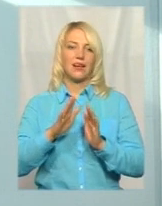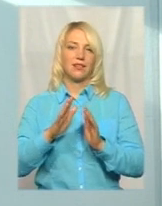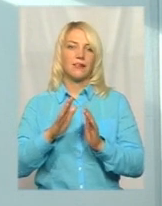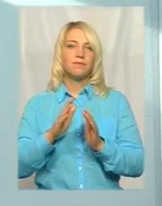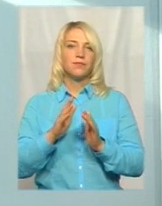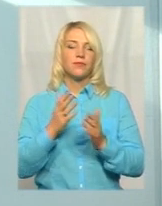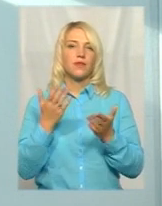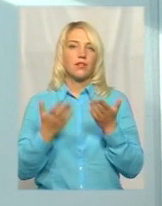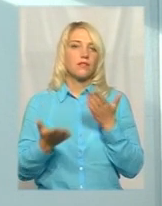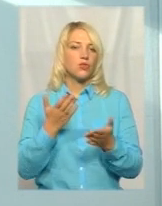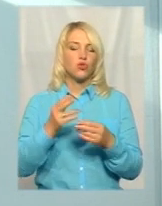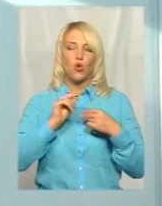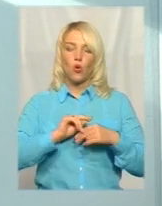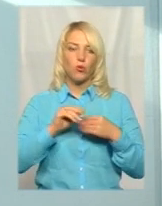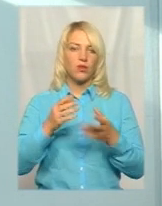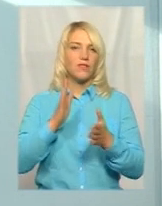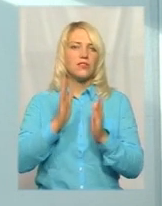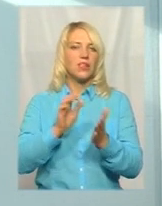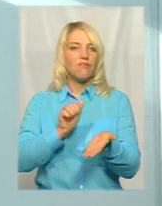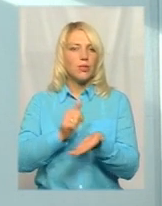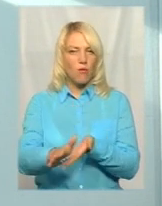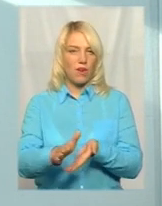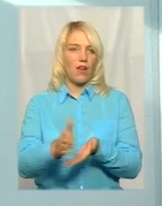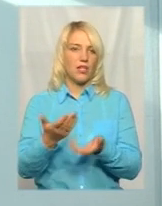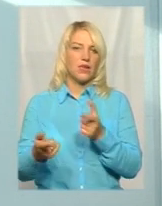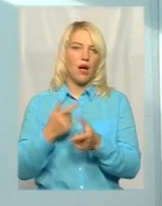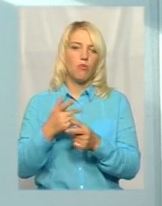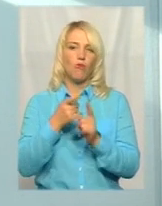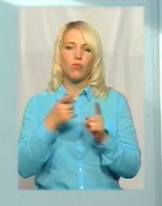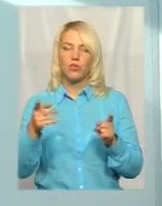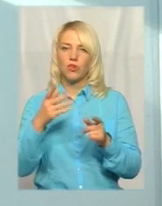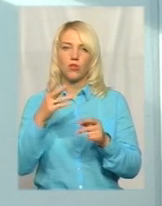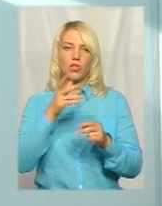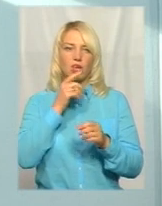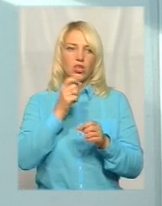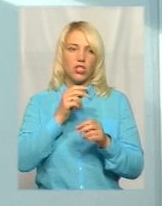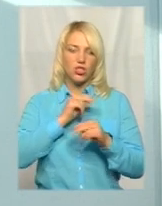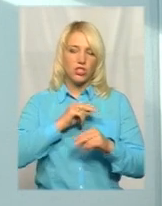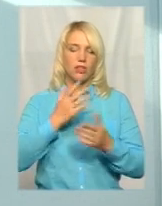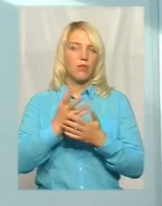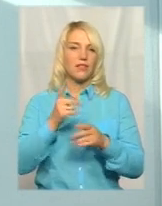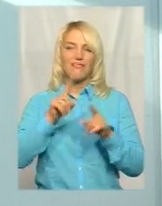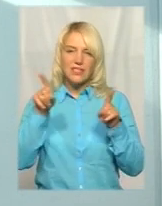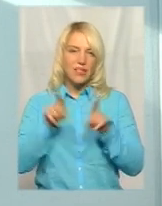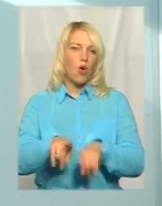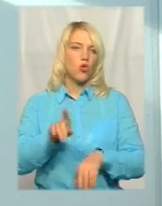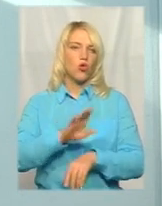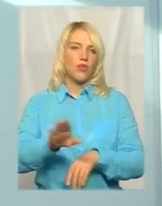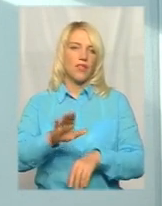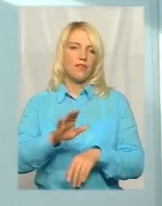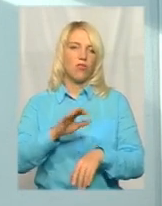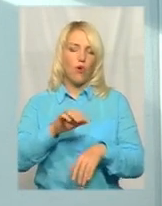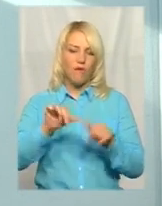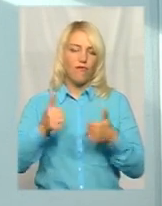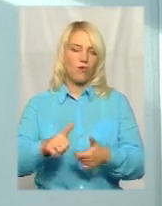коли роботодавець або відмовляється, або тривалий проміжок часу все одно не оформляє. Наприклад, проводиться відвідування, і потім роботодавець